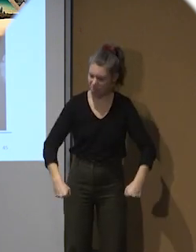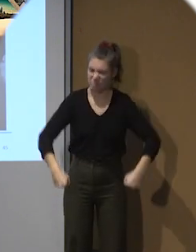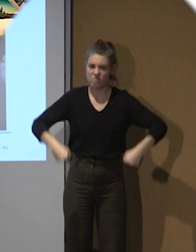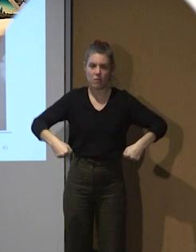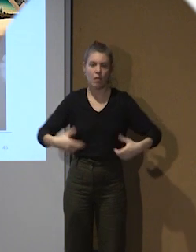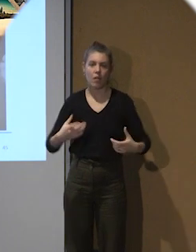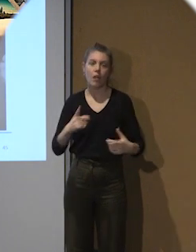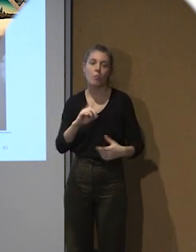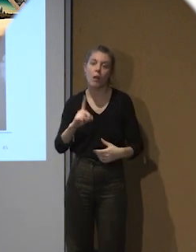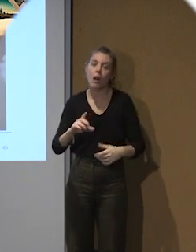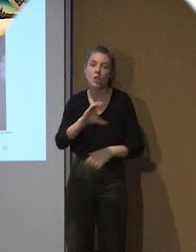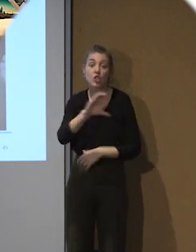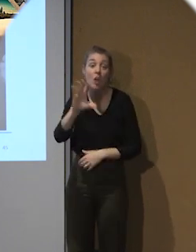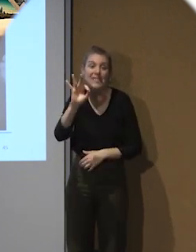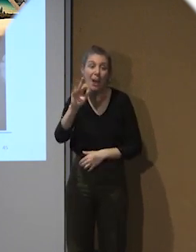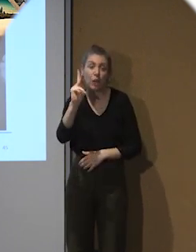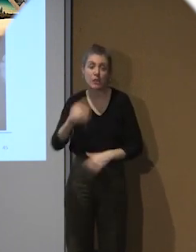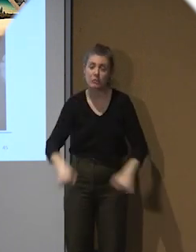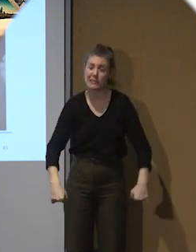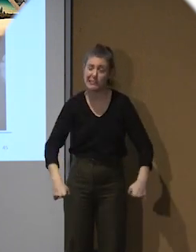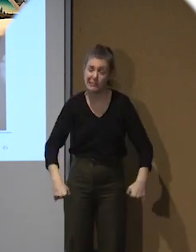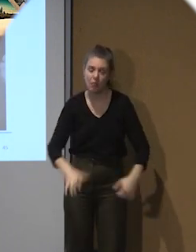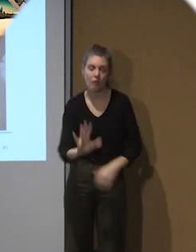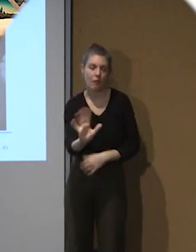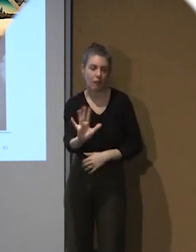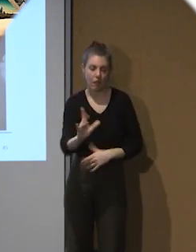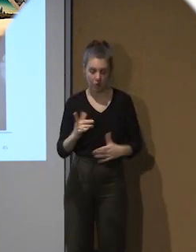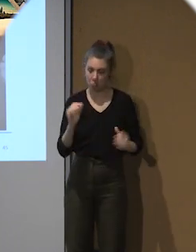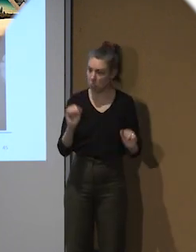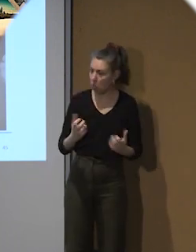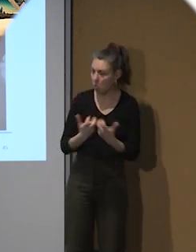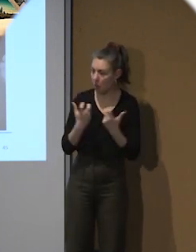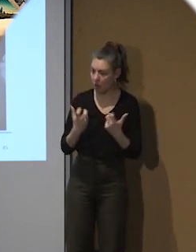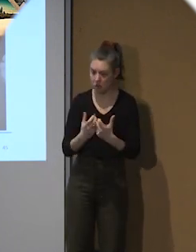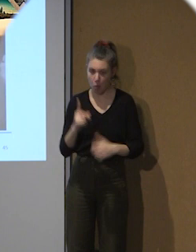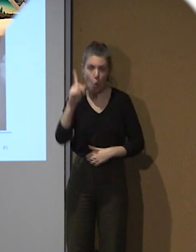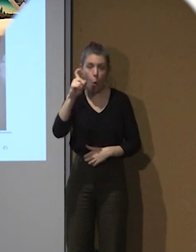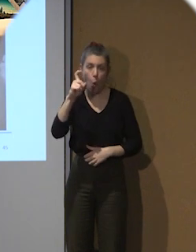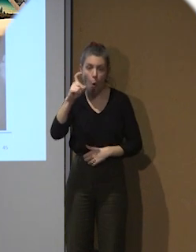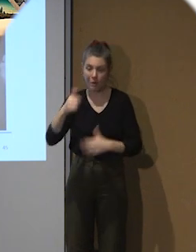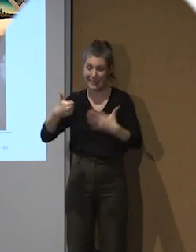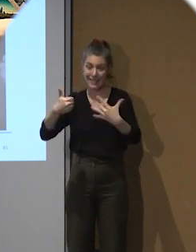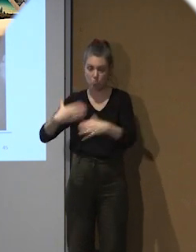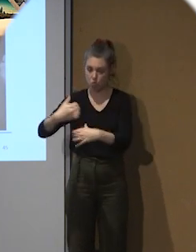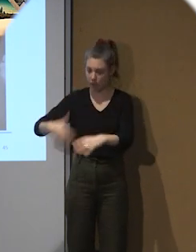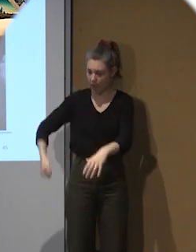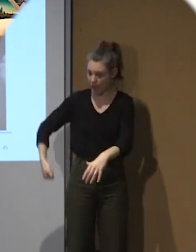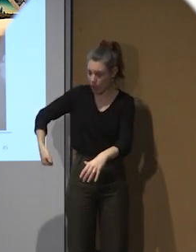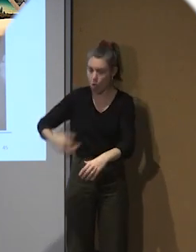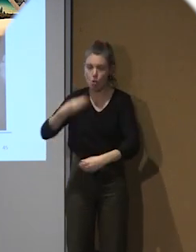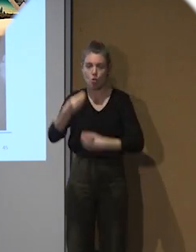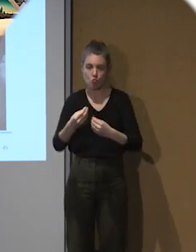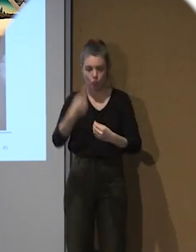pas des barres de 150 kg, encore comme au début, ça peut être aussi un pack d'eau, ça peut être ce qu'on appelle les kettlebells, les choses comme